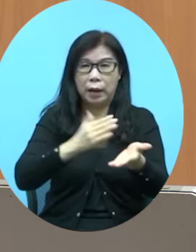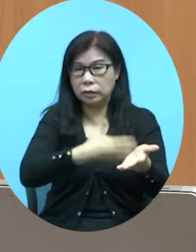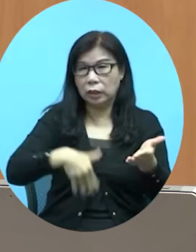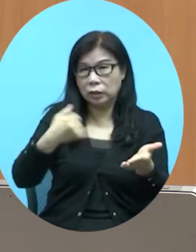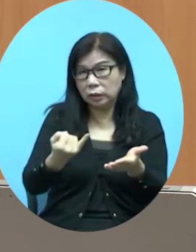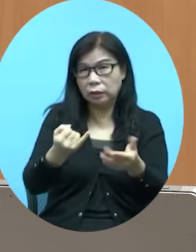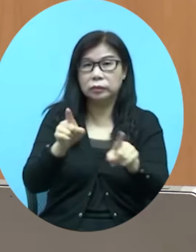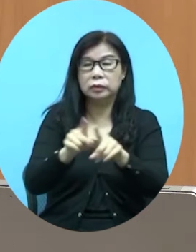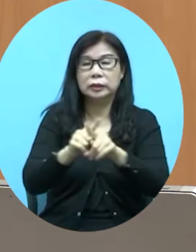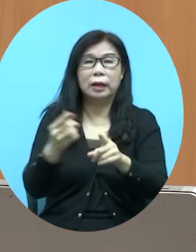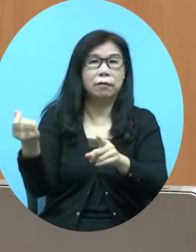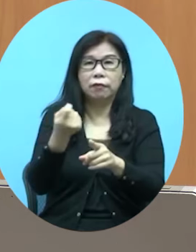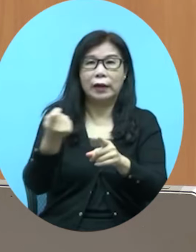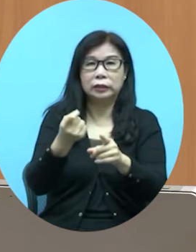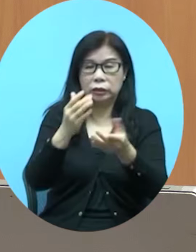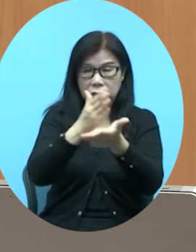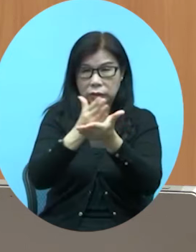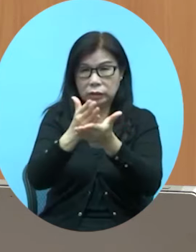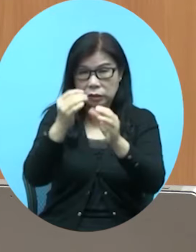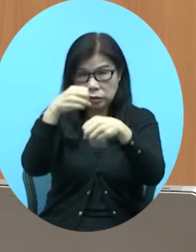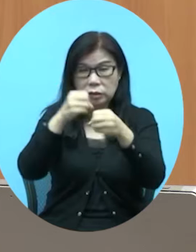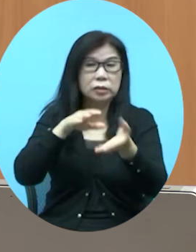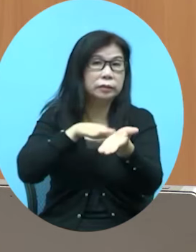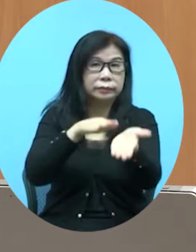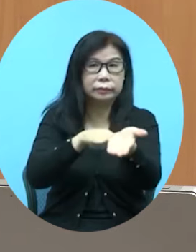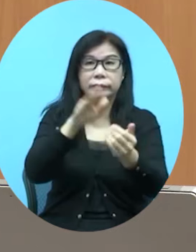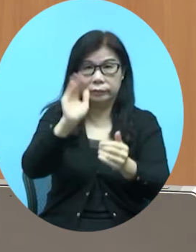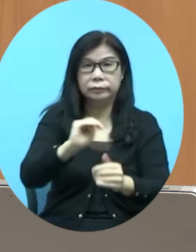时间就可以做测试或者看医生